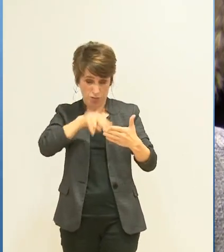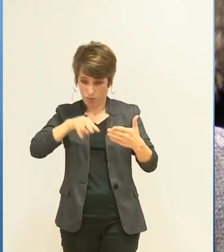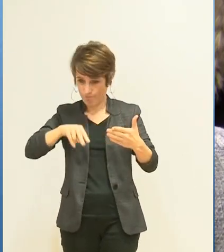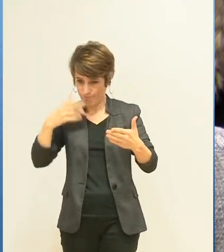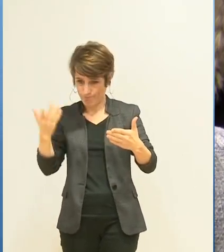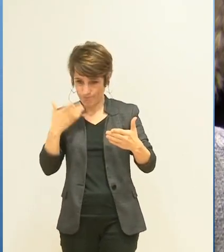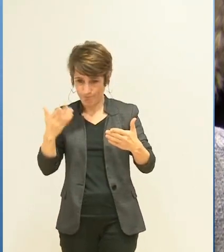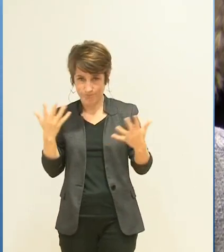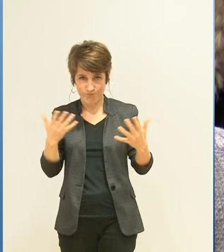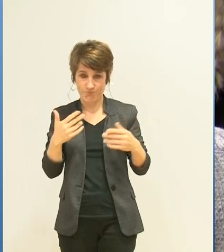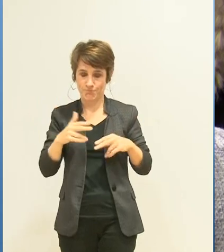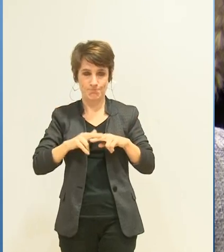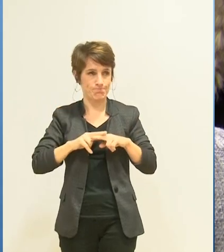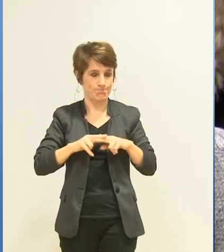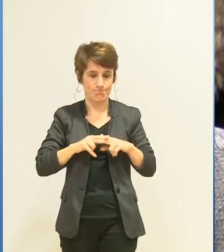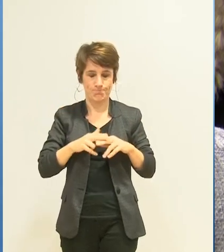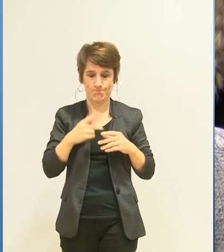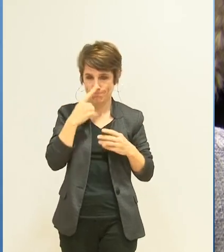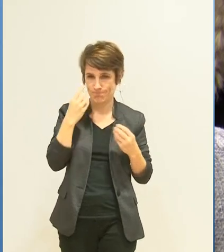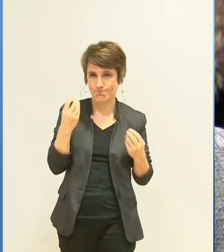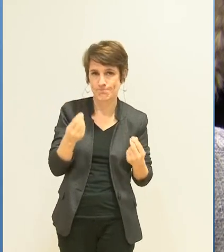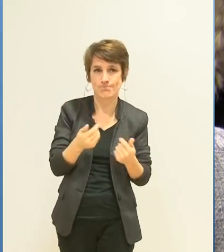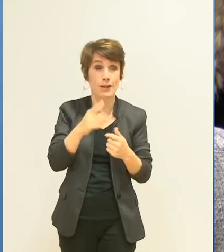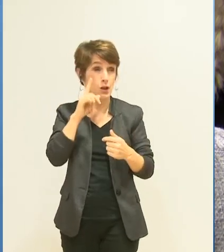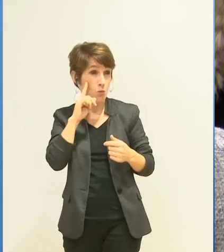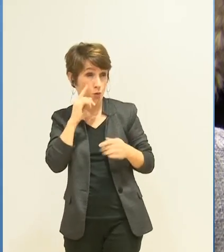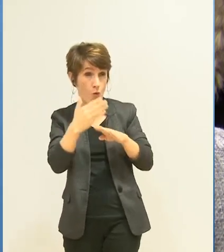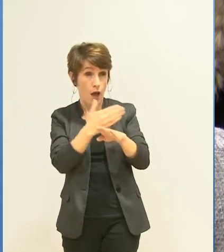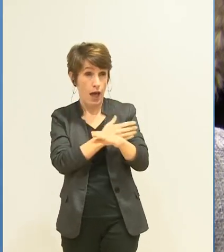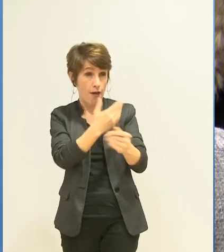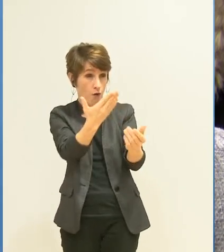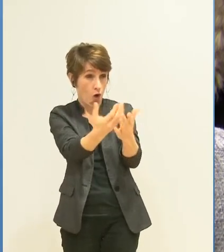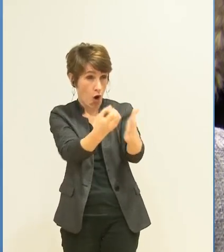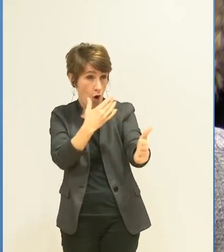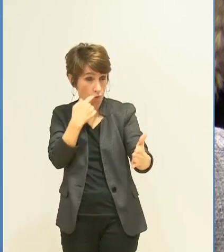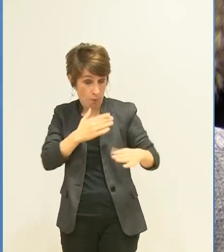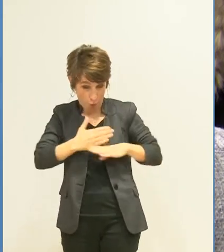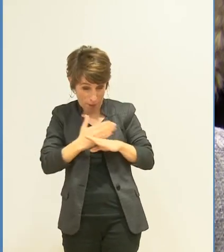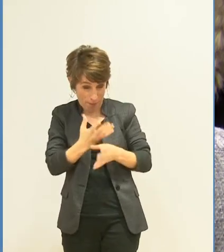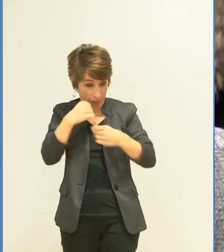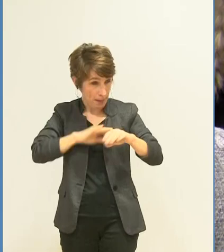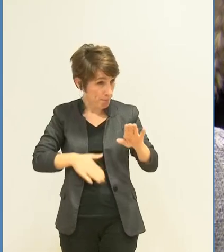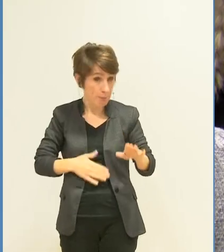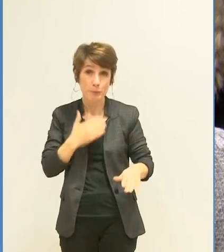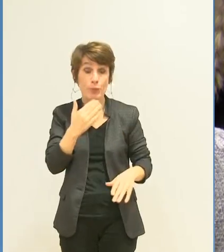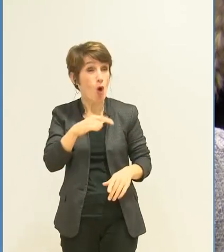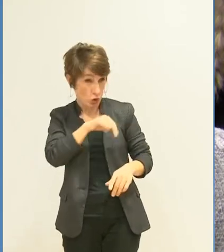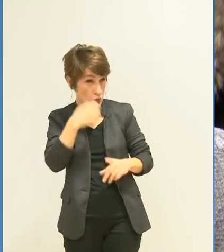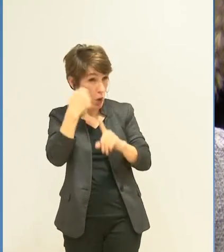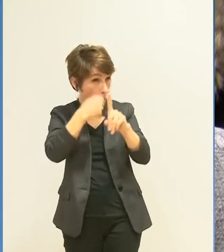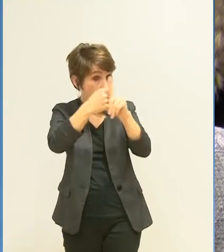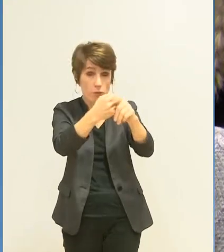lui n'ont pas été transmis aux conseillers à la préparation de cette délibération malgré les demandes qui ont été faites